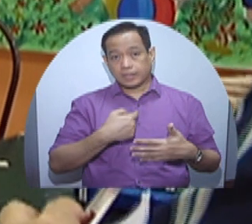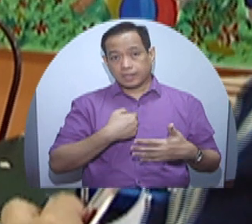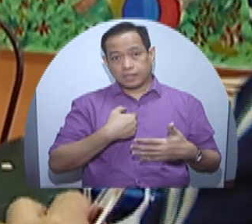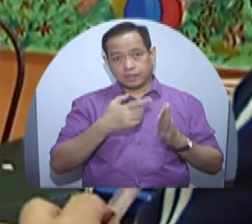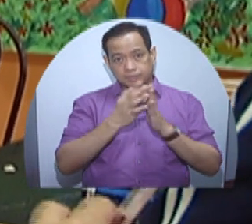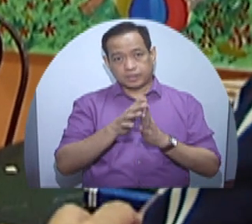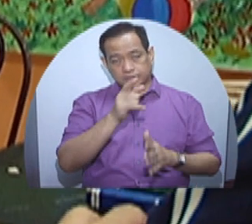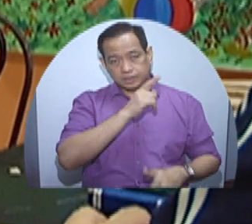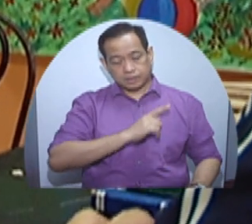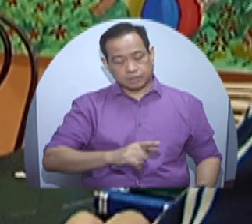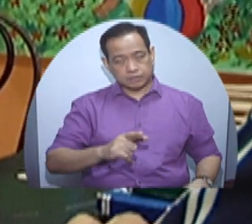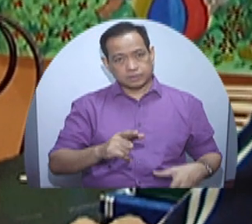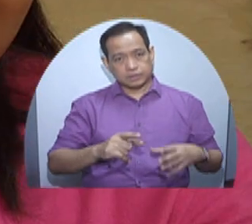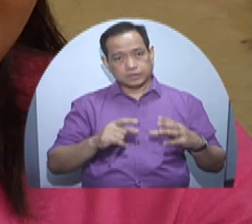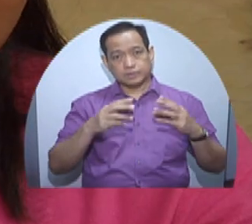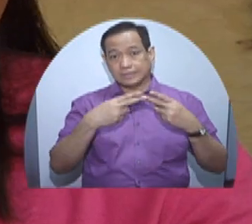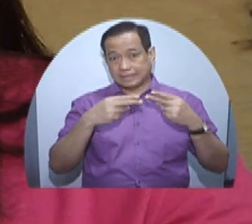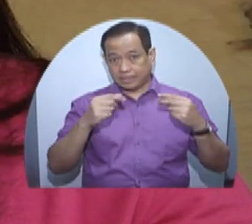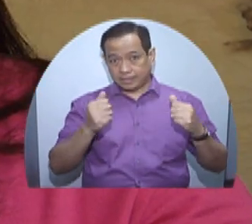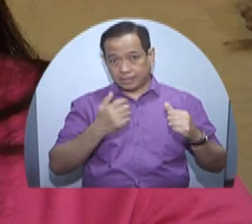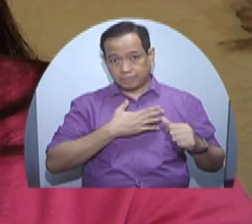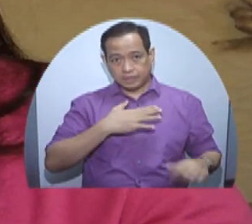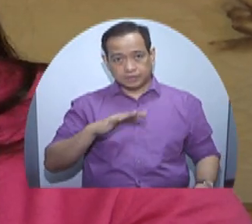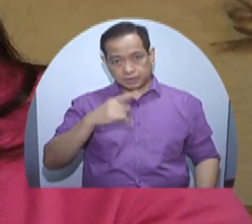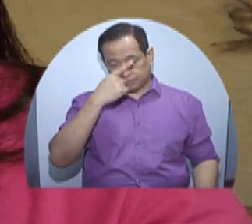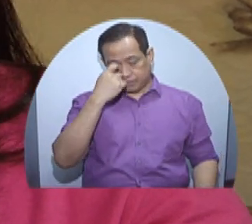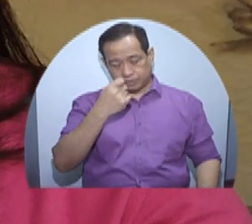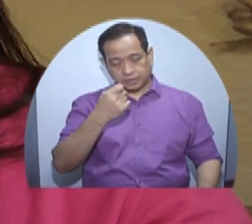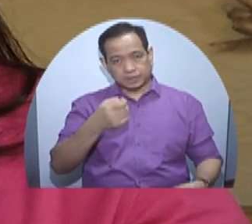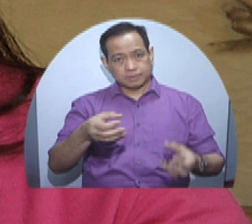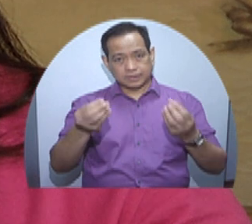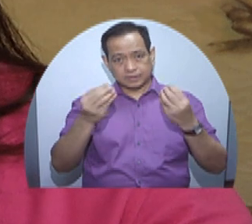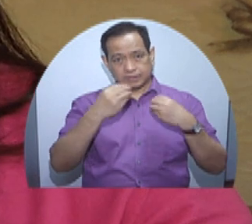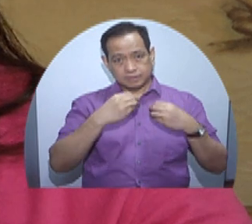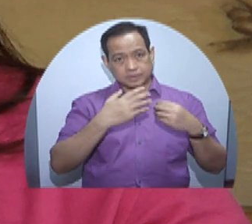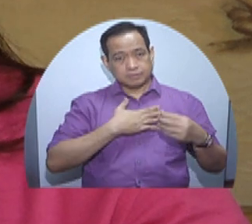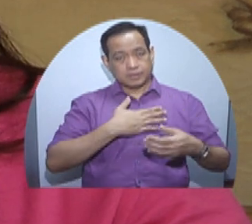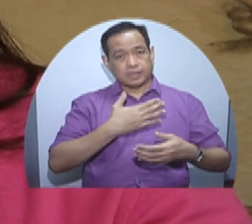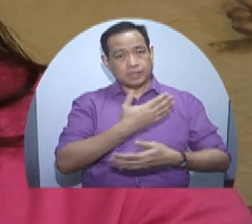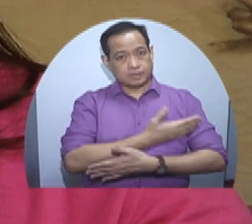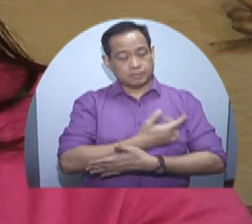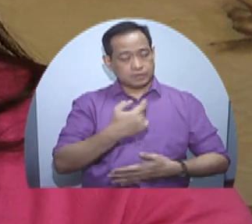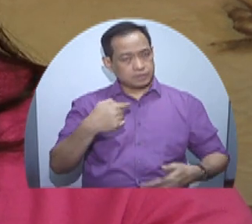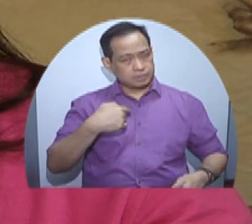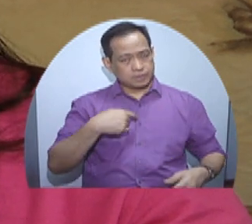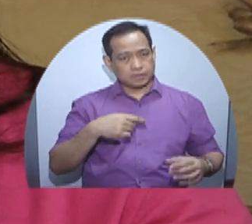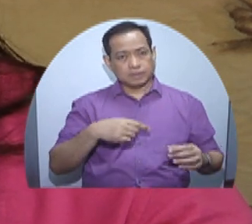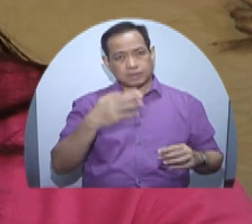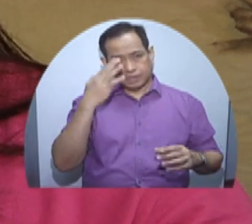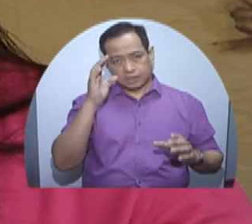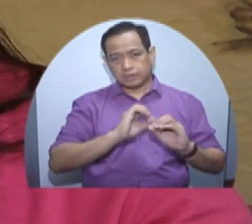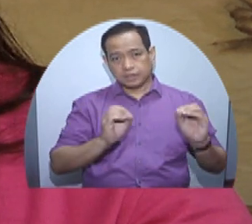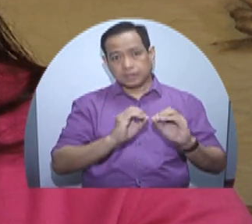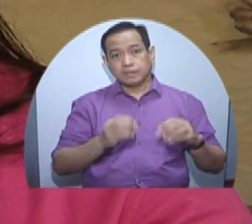sa Lord na paggalingin niya yung anak ko. Kasi binigay niya naman po ito sa amin eh. At alam ko naman po na